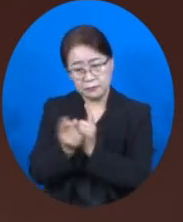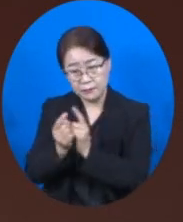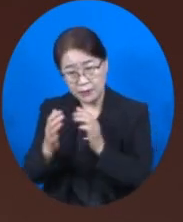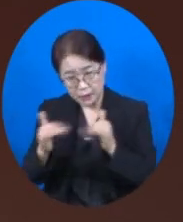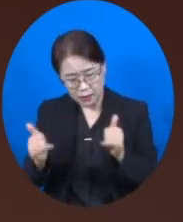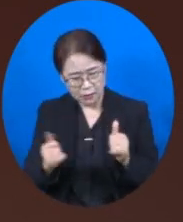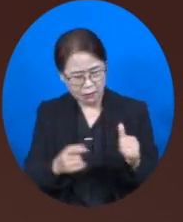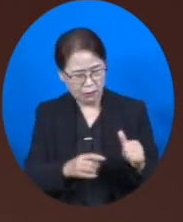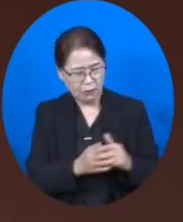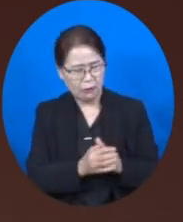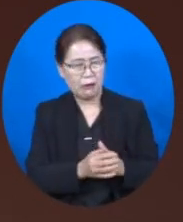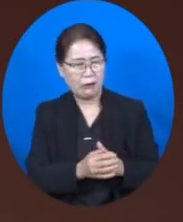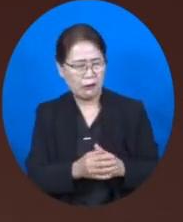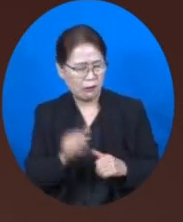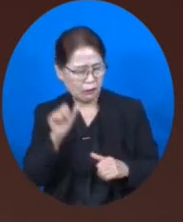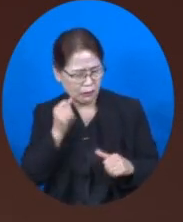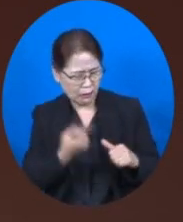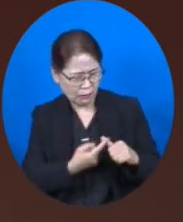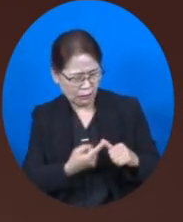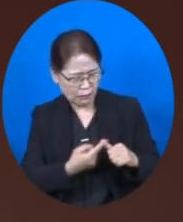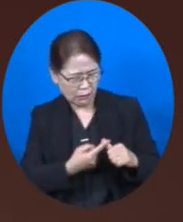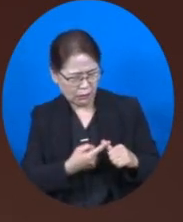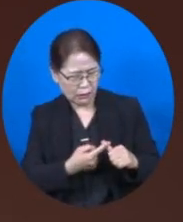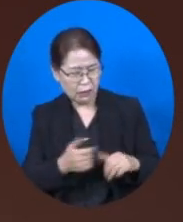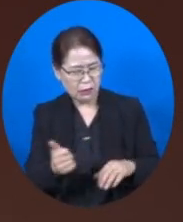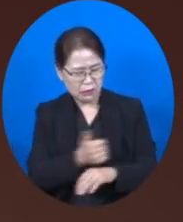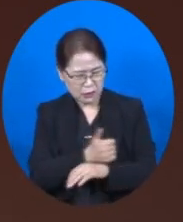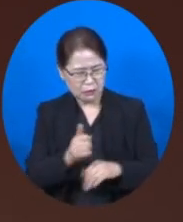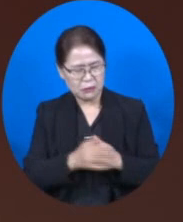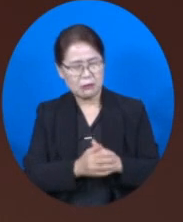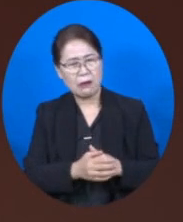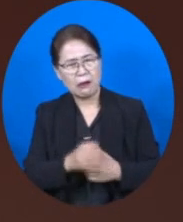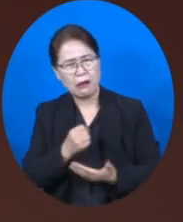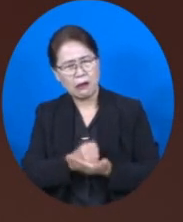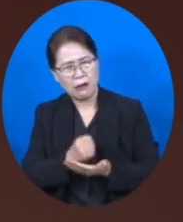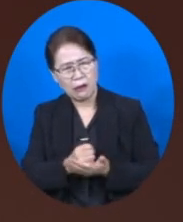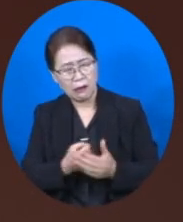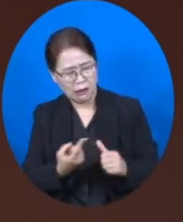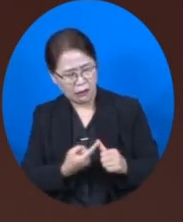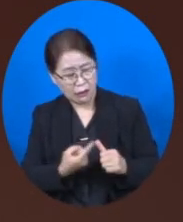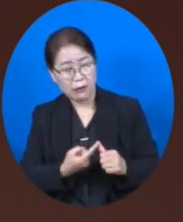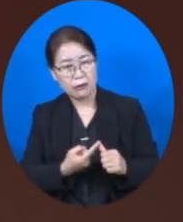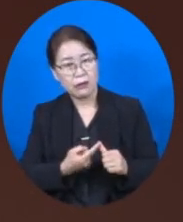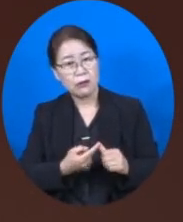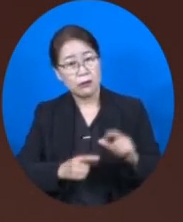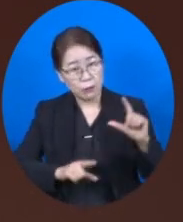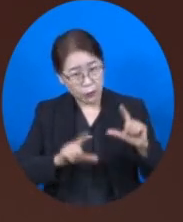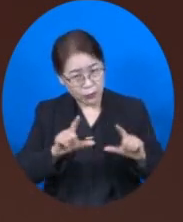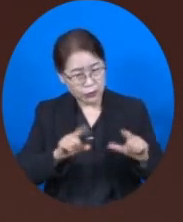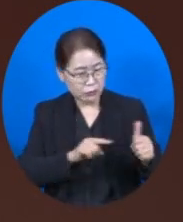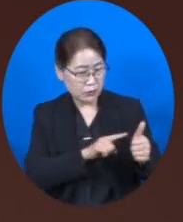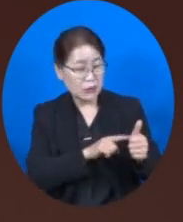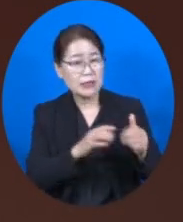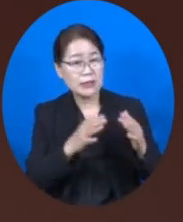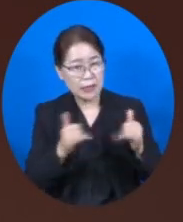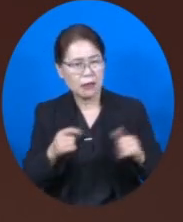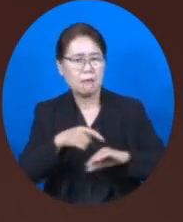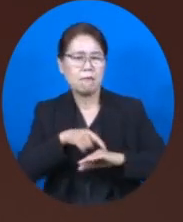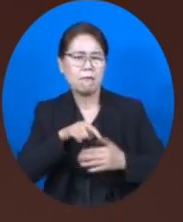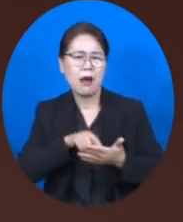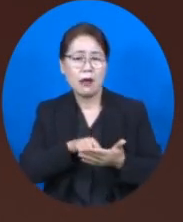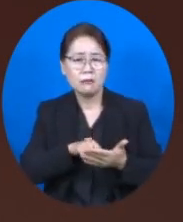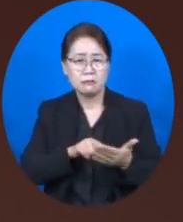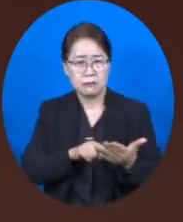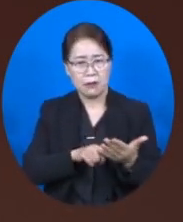비웃고 조롱하고 지나가면 수근거리고 그러기 때문에 삭개오의 마음이